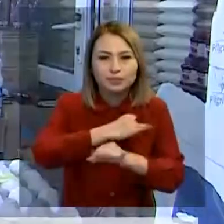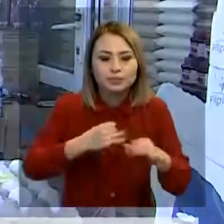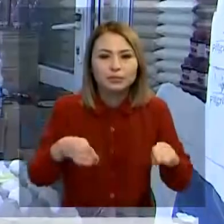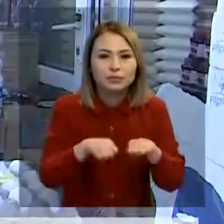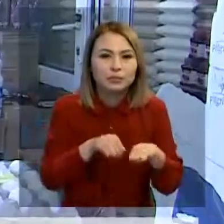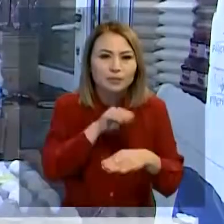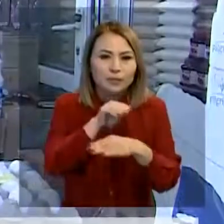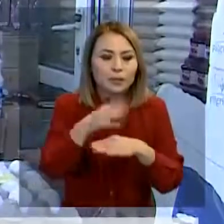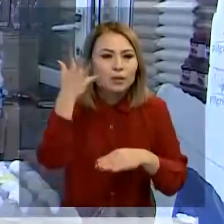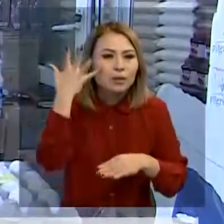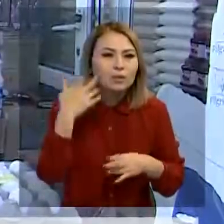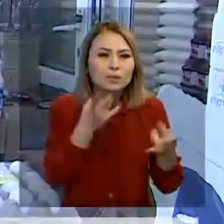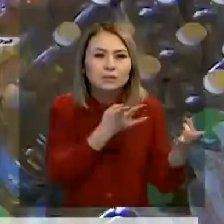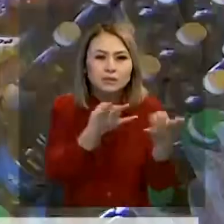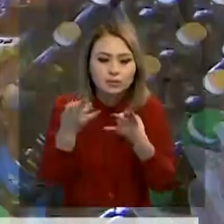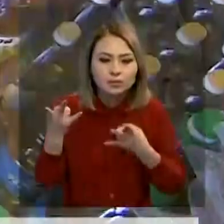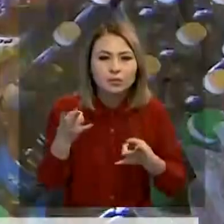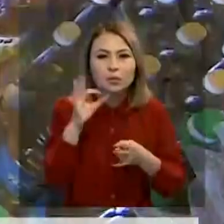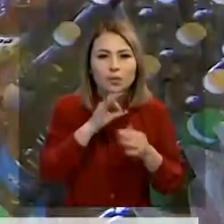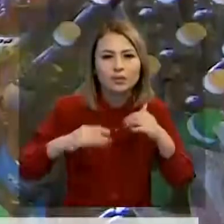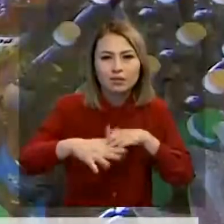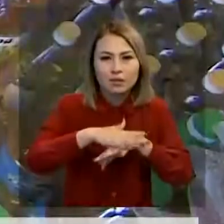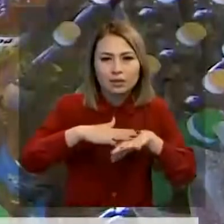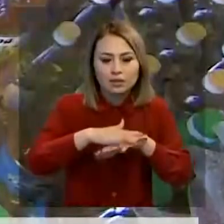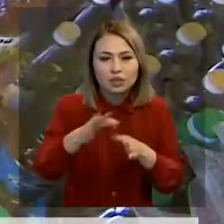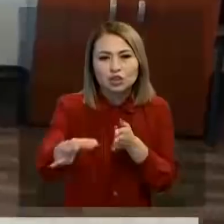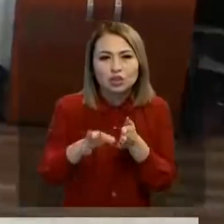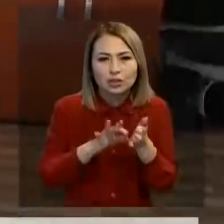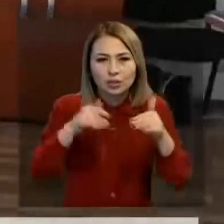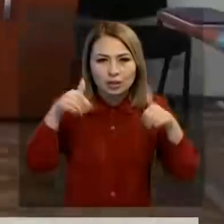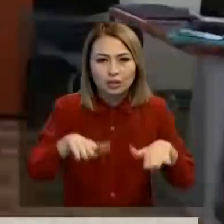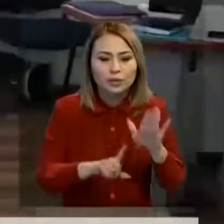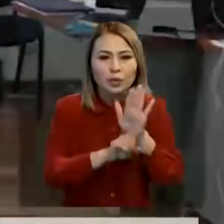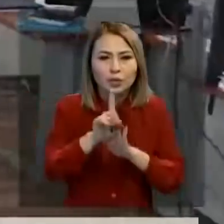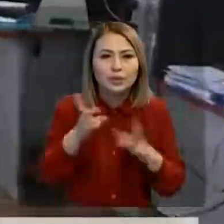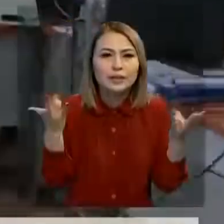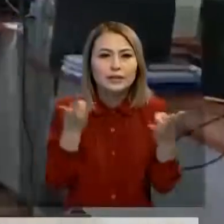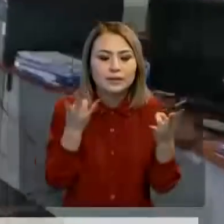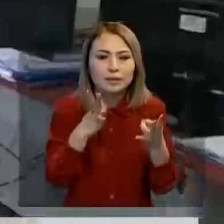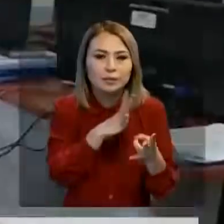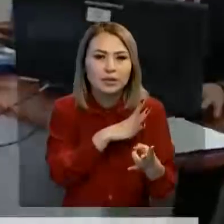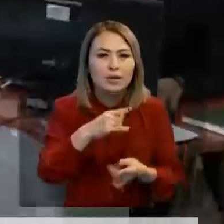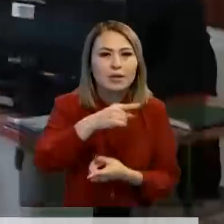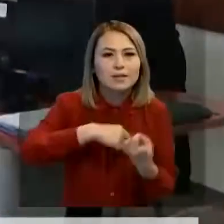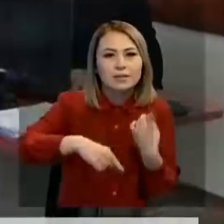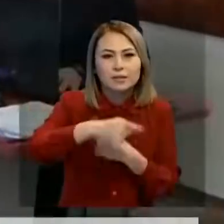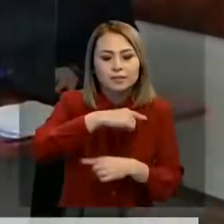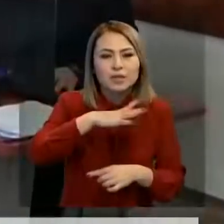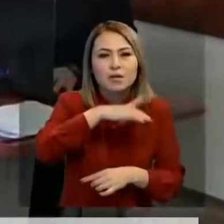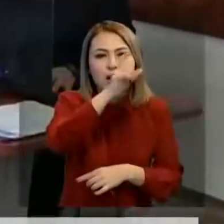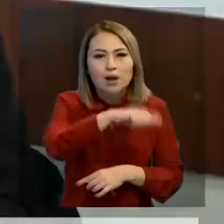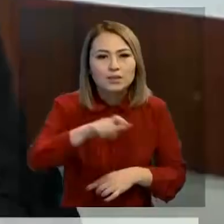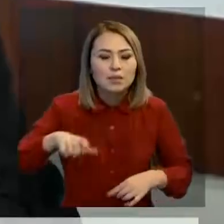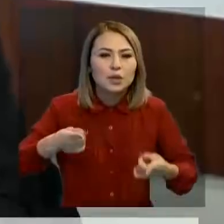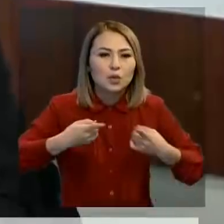оны қажет кезінде нарыққа шығару туралы шешімде жедел қабылдануы тиіс. Осы мақсатта кәсіпкерлер мен азаматтық